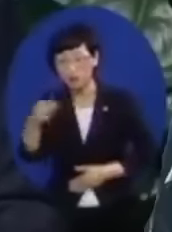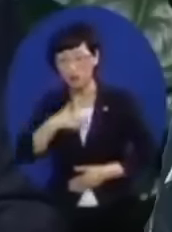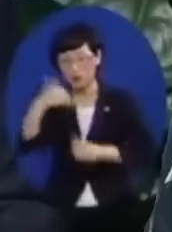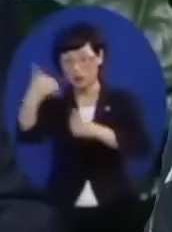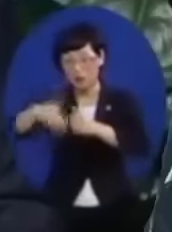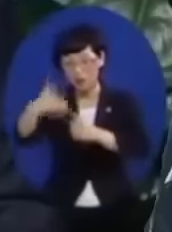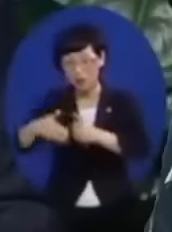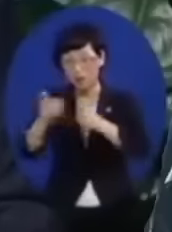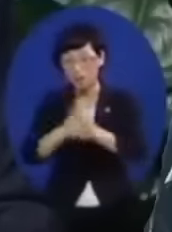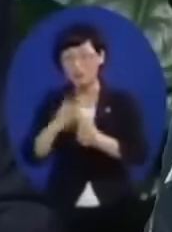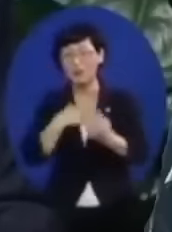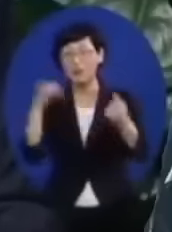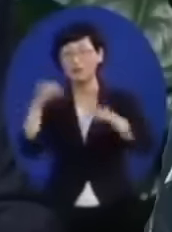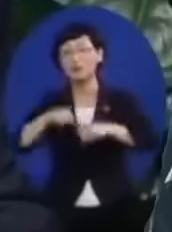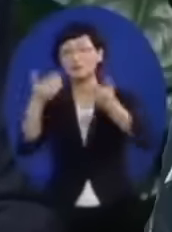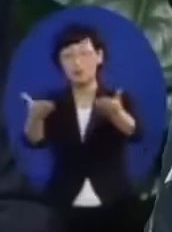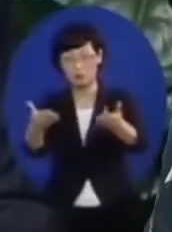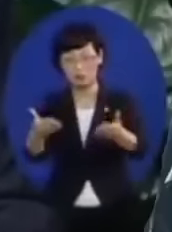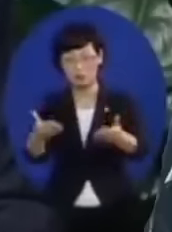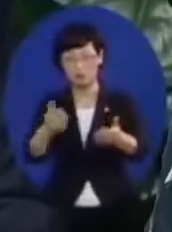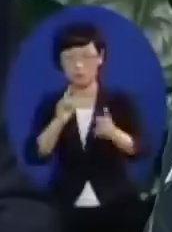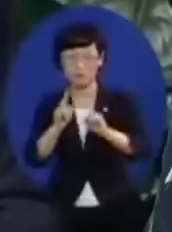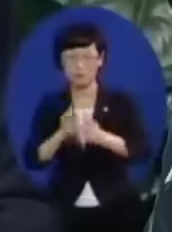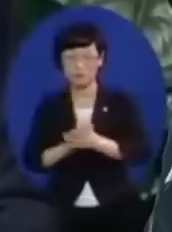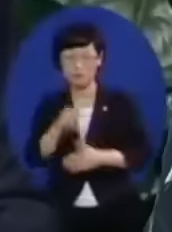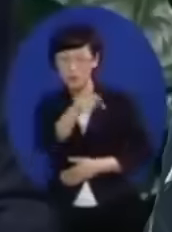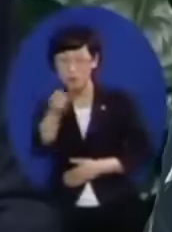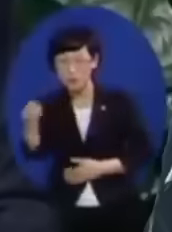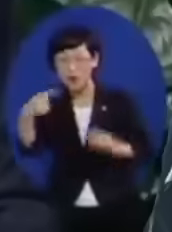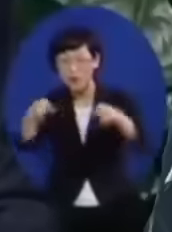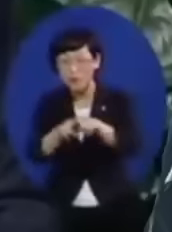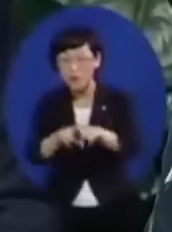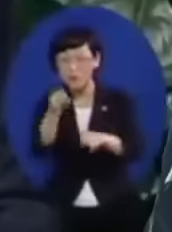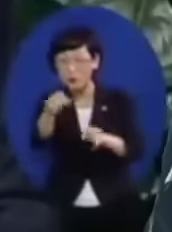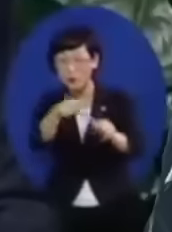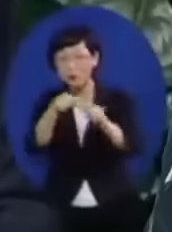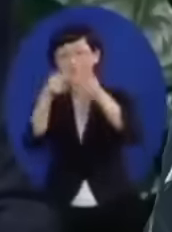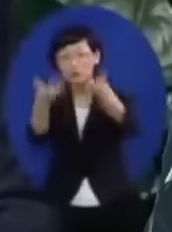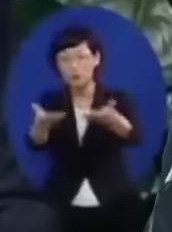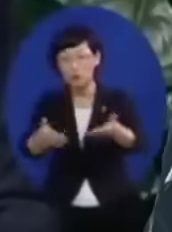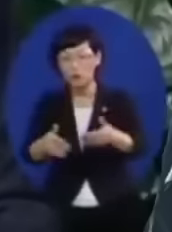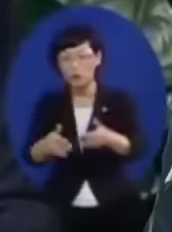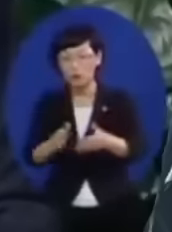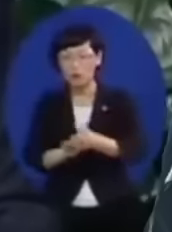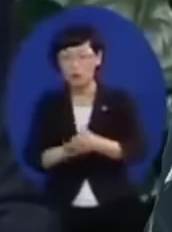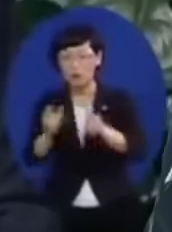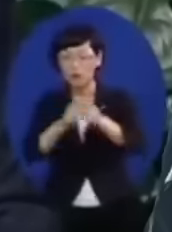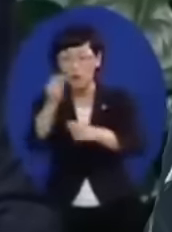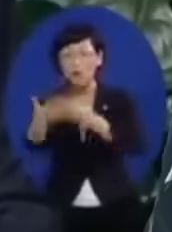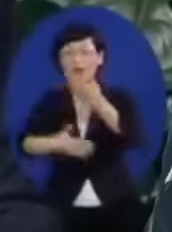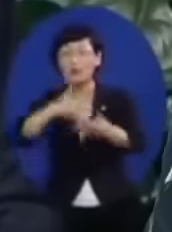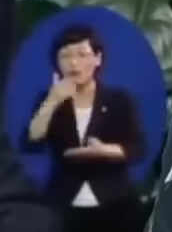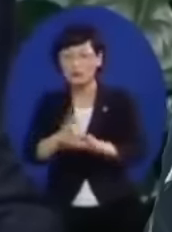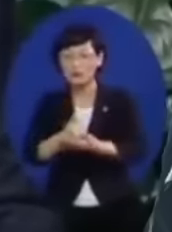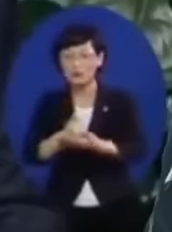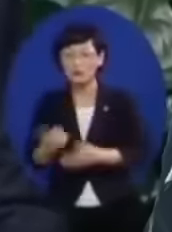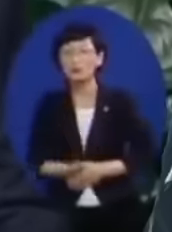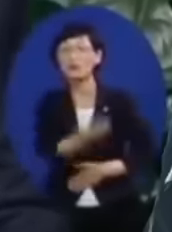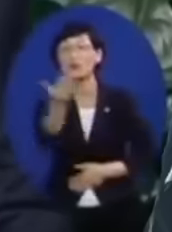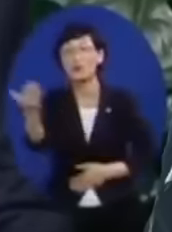간구하리니 내가 응답하리라. 내가 저와 함께하여 저를 건지고 영화를 했던 하나님은